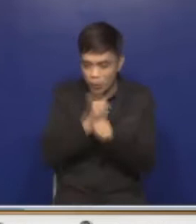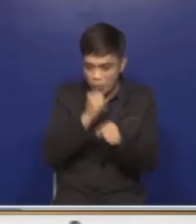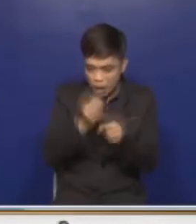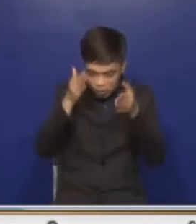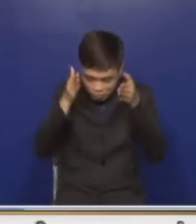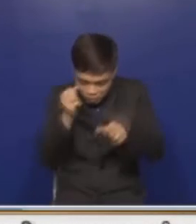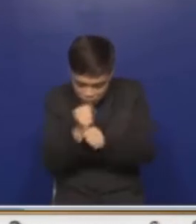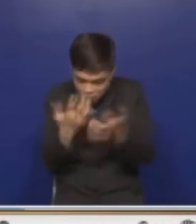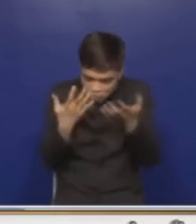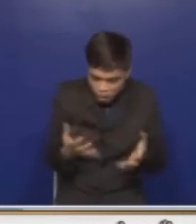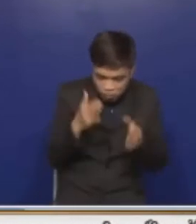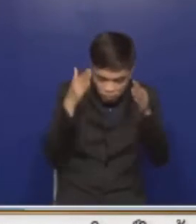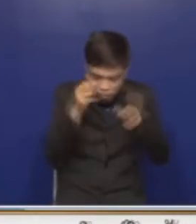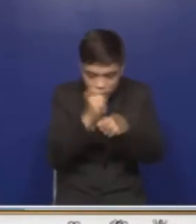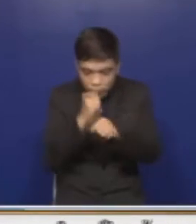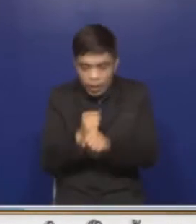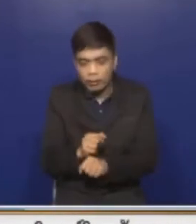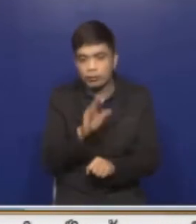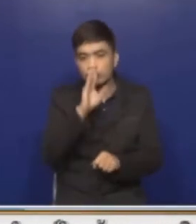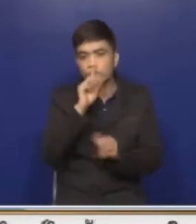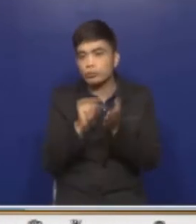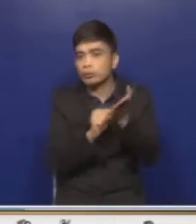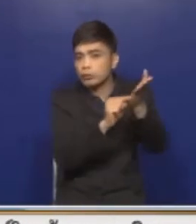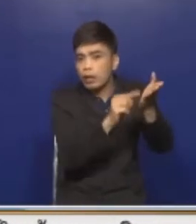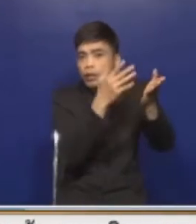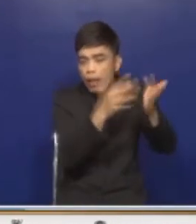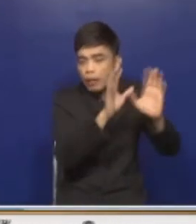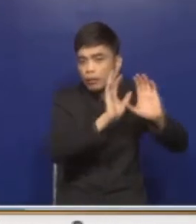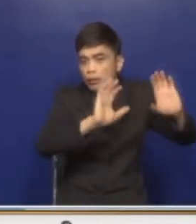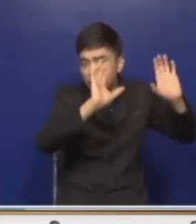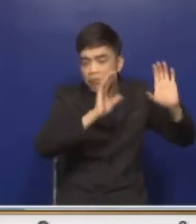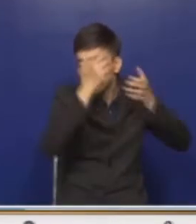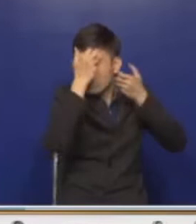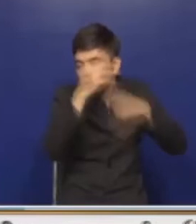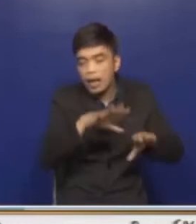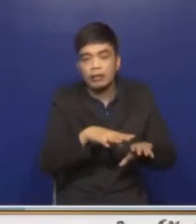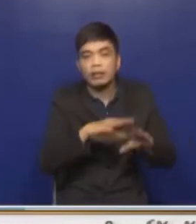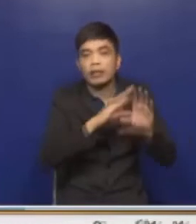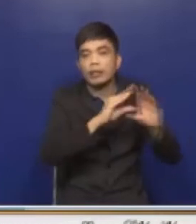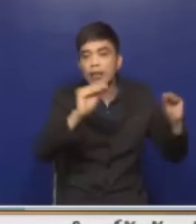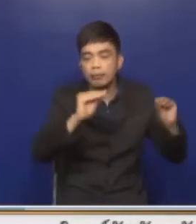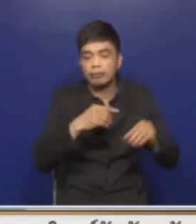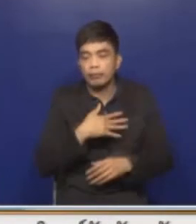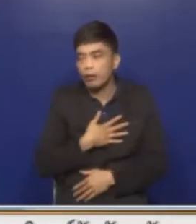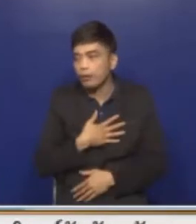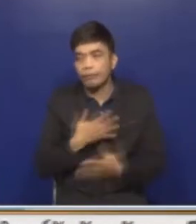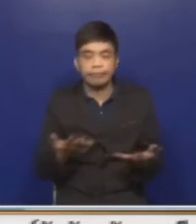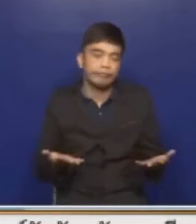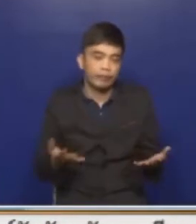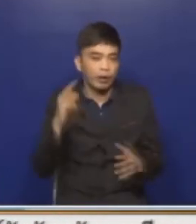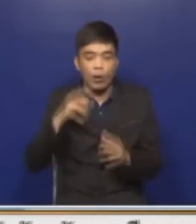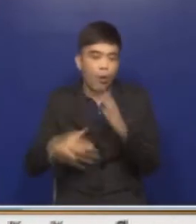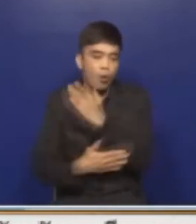แล้วรัฐบาลยังไม่เห็นใจไม่จะเป็นประเด็นมาทำผมก็รู้ว่าไม่มีไม่มี